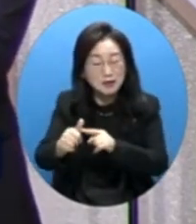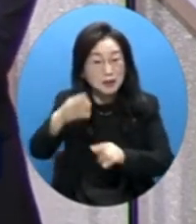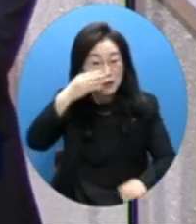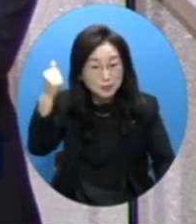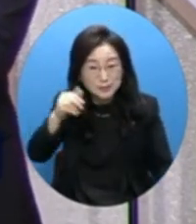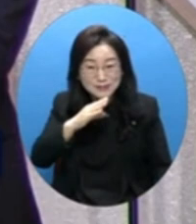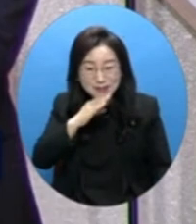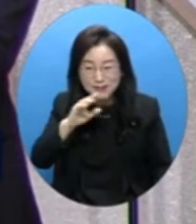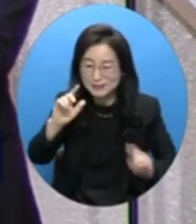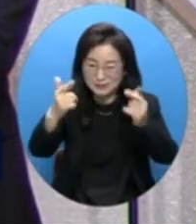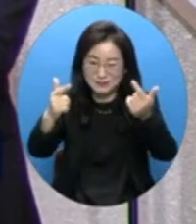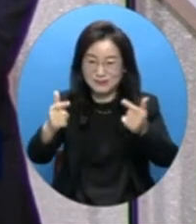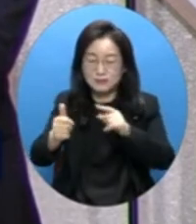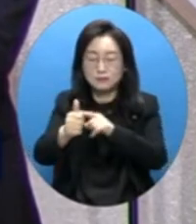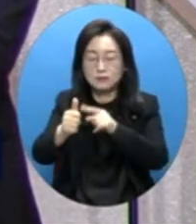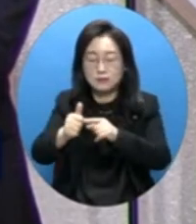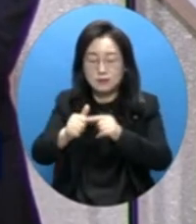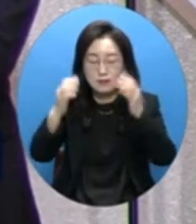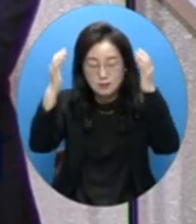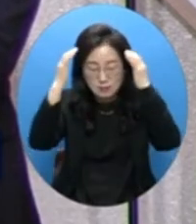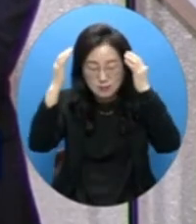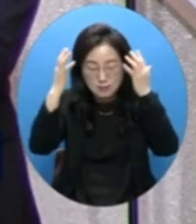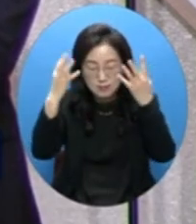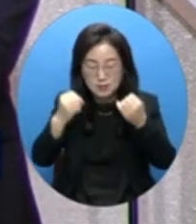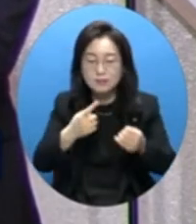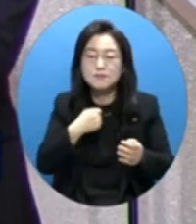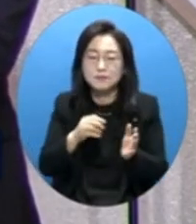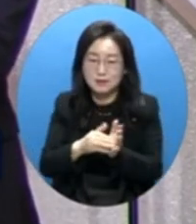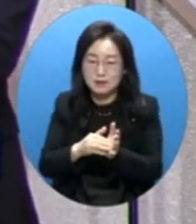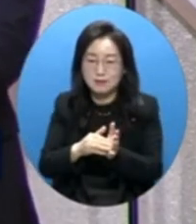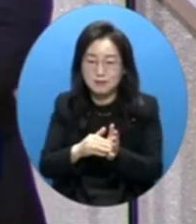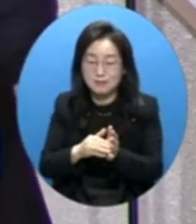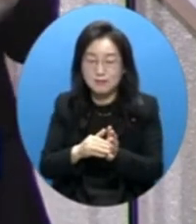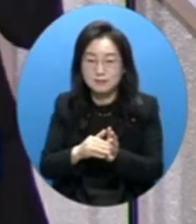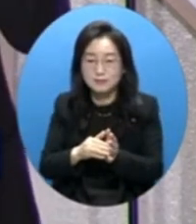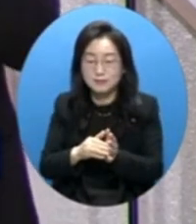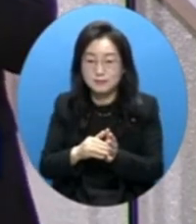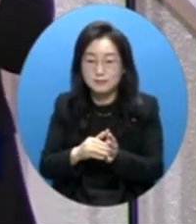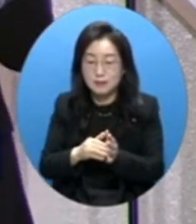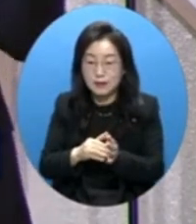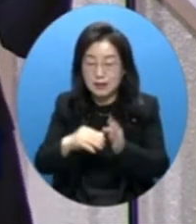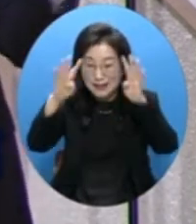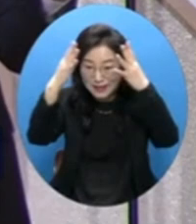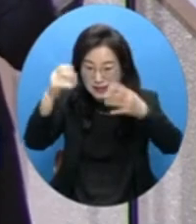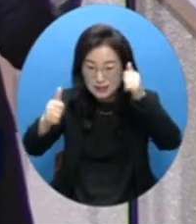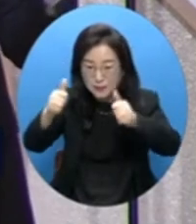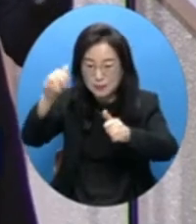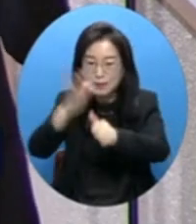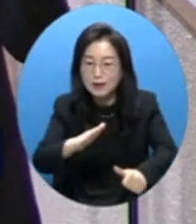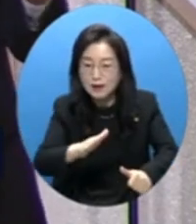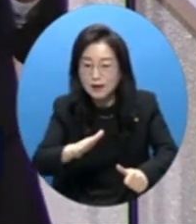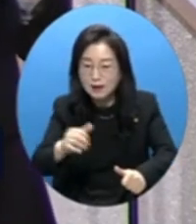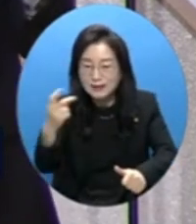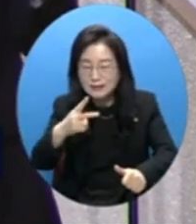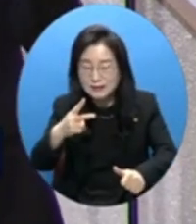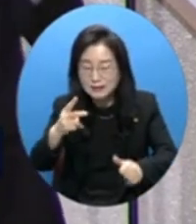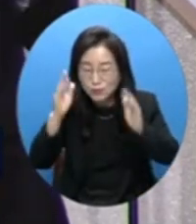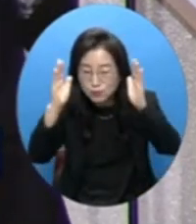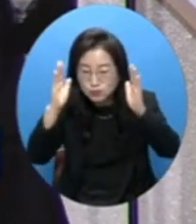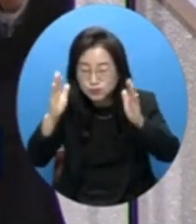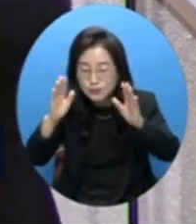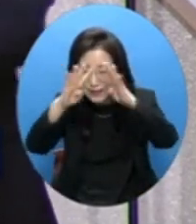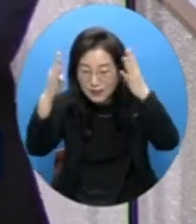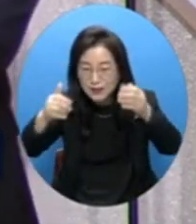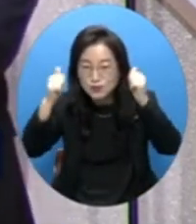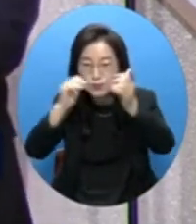걸어간 것은 아닙니다 카페 많은 요단강이 있었습니다 대학시에 떨어져서 재수를 했고 대학